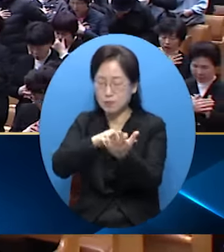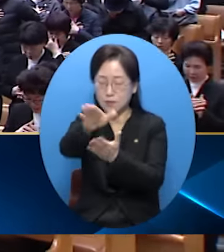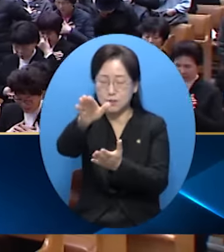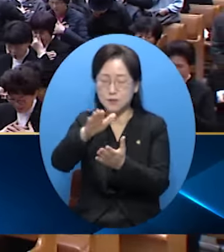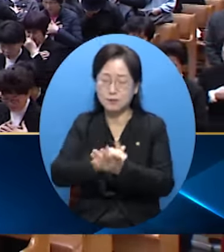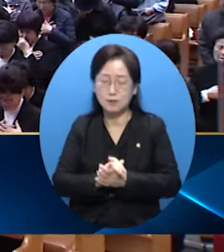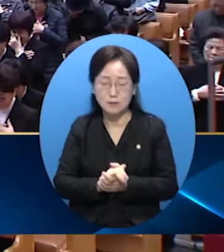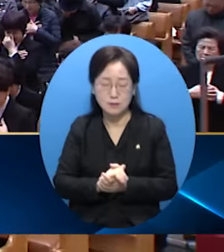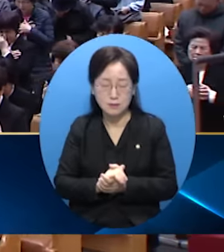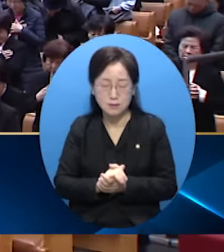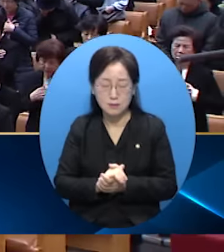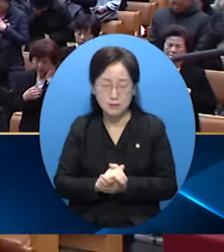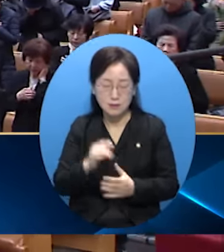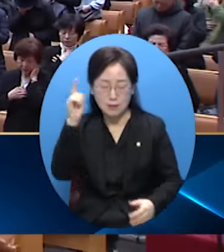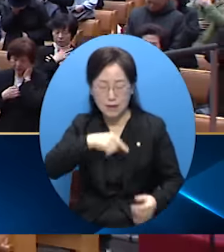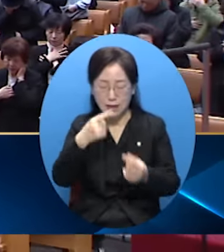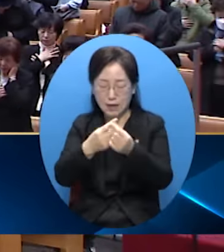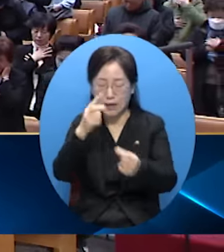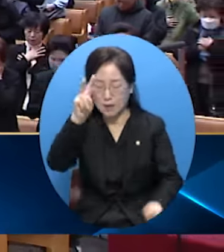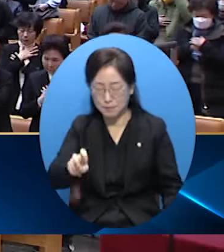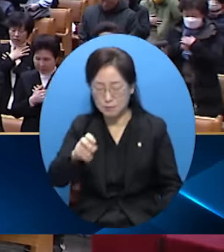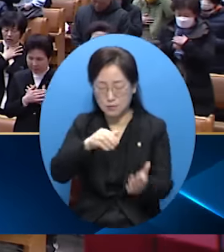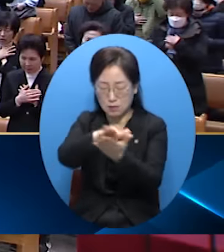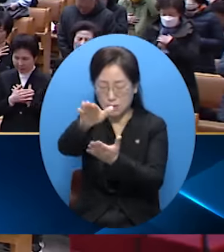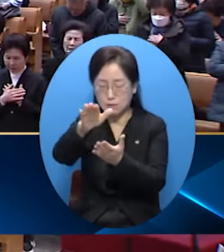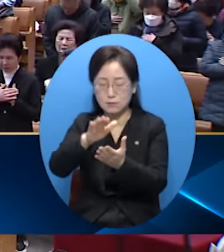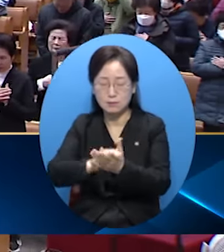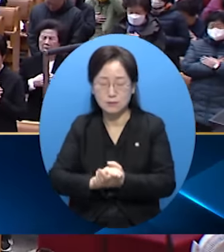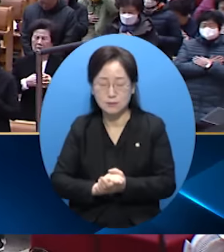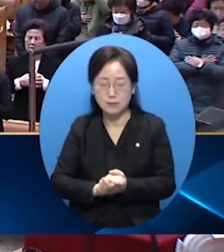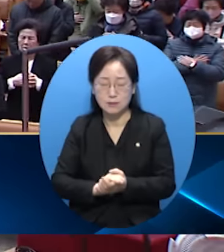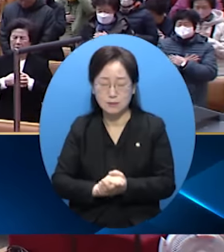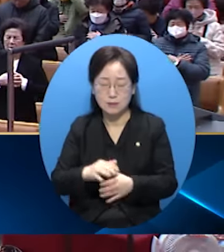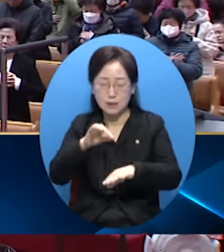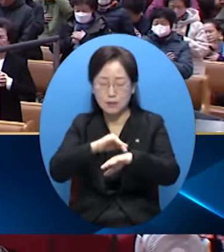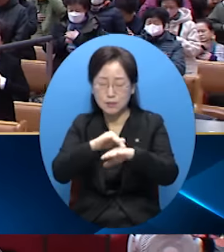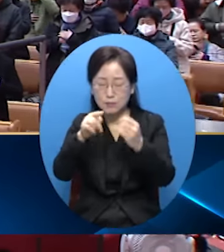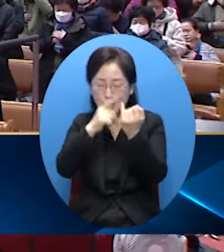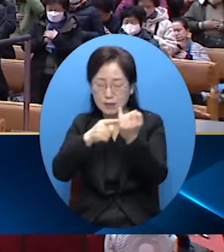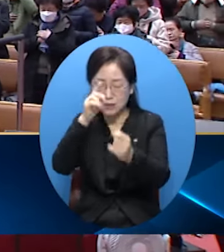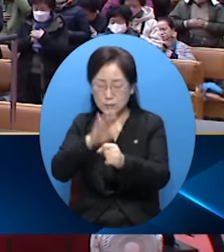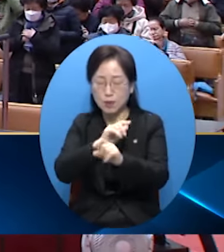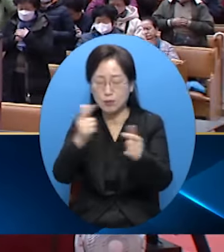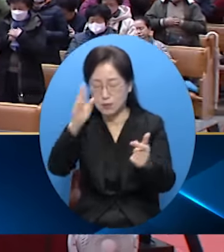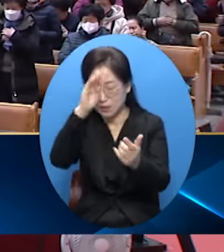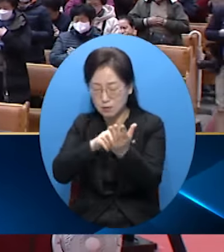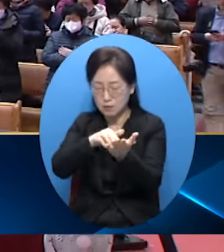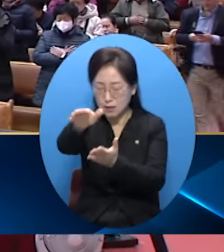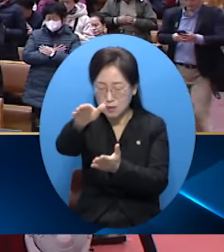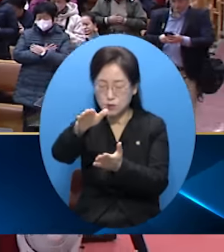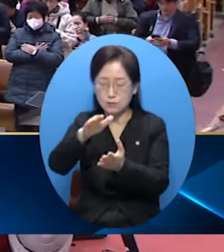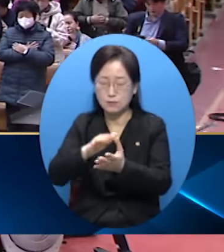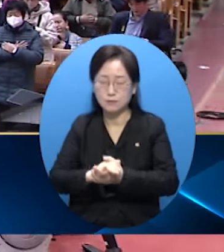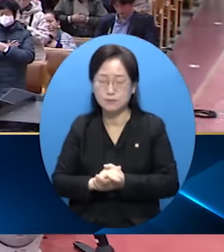물러갈지어다. 악성, 종양과 암은 떠나가라. 피부병, 난치병, 불임증은